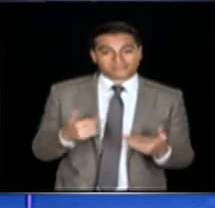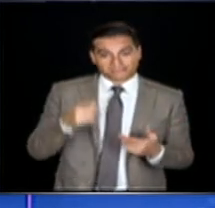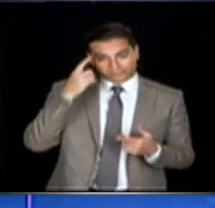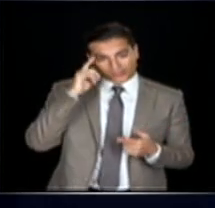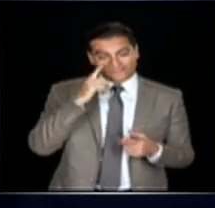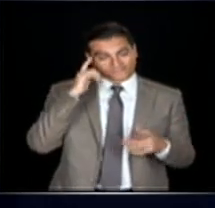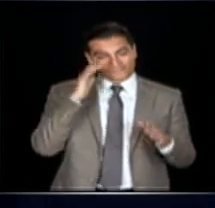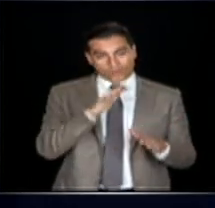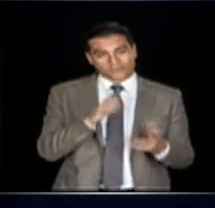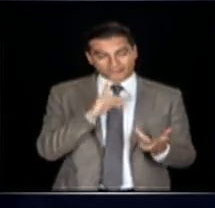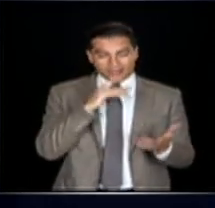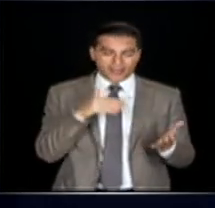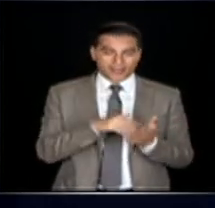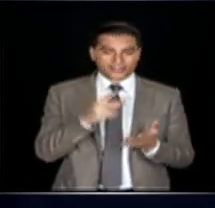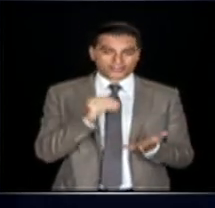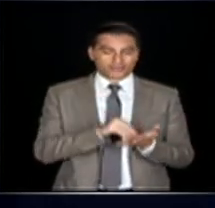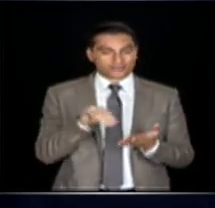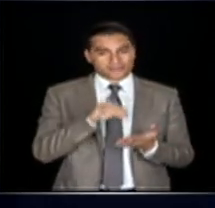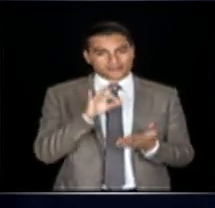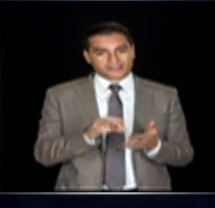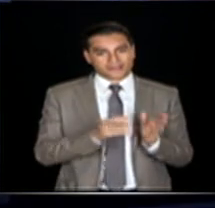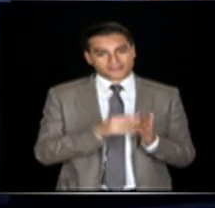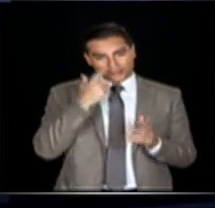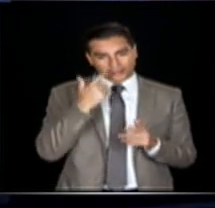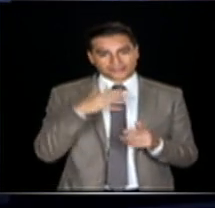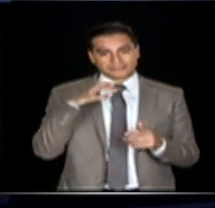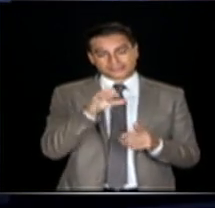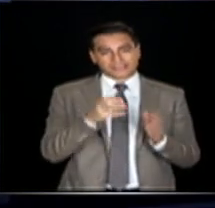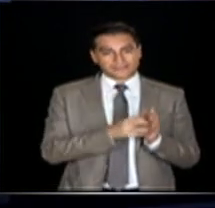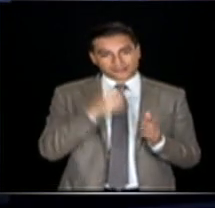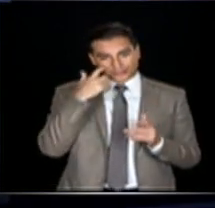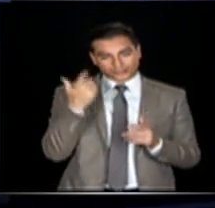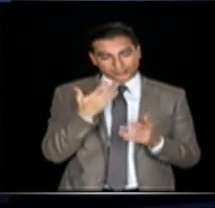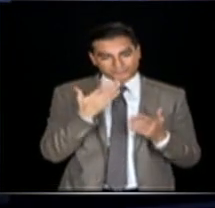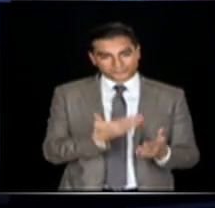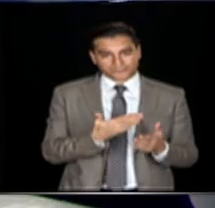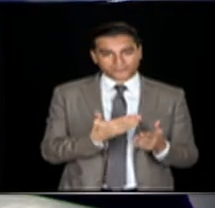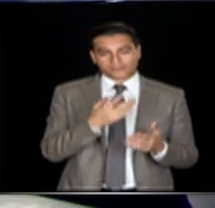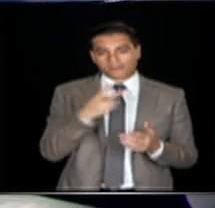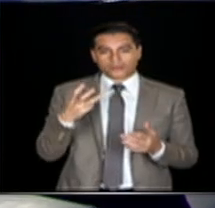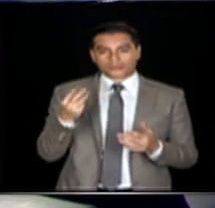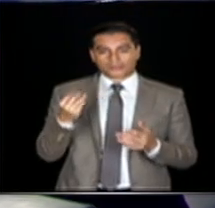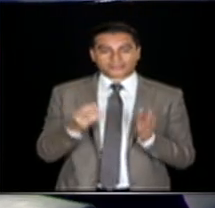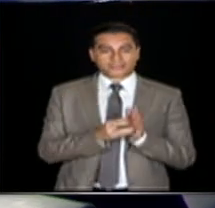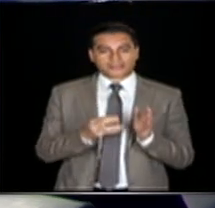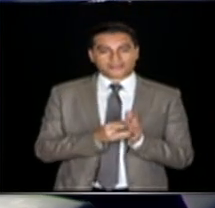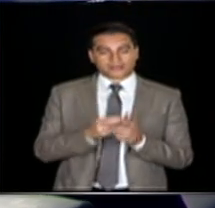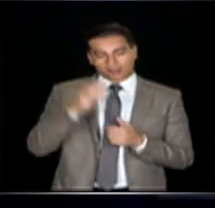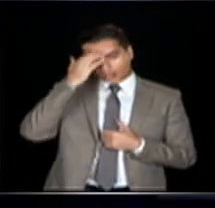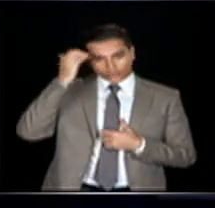تلومين. ولكن 20 نقطة مهمين لجامعة عين شمس، 90 جامعة عين شمس، 230